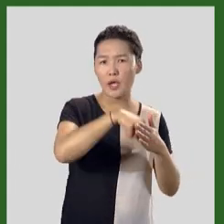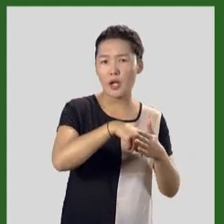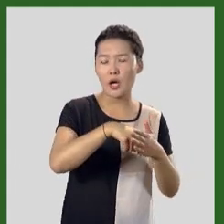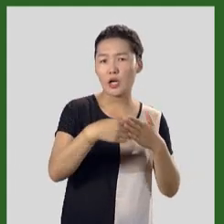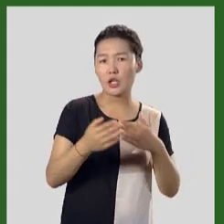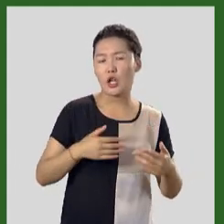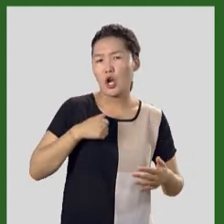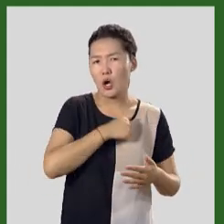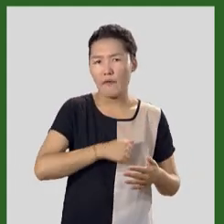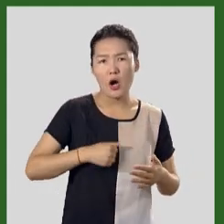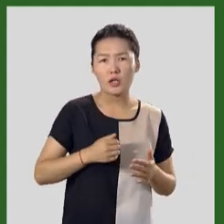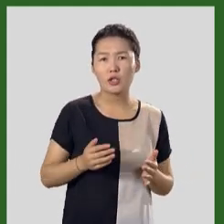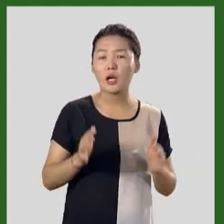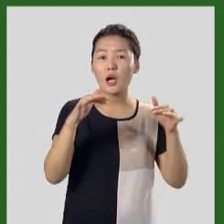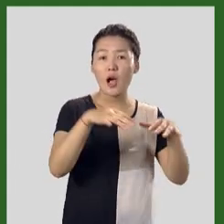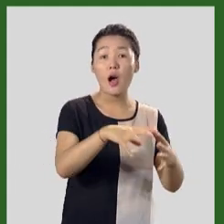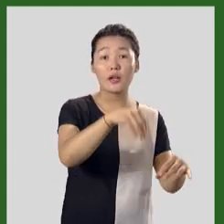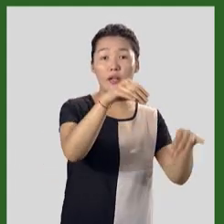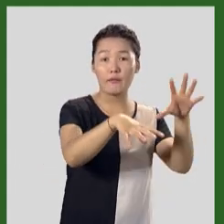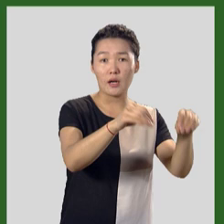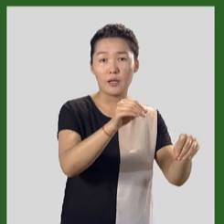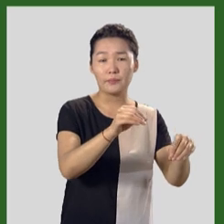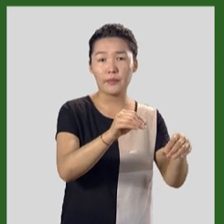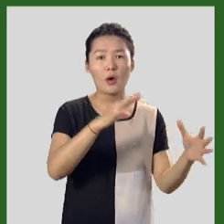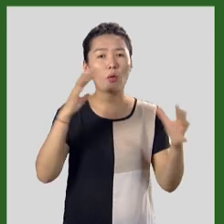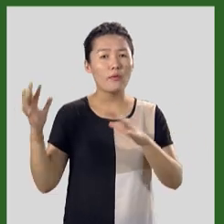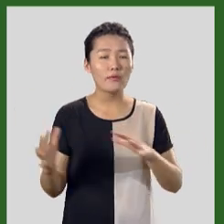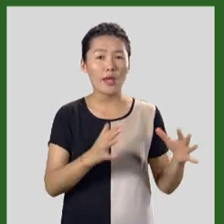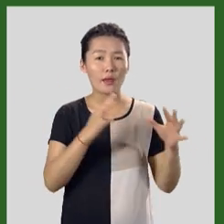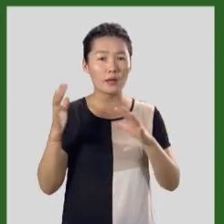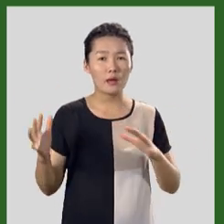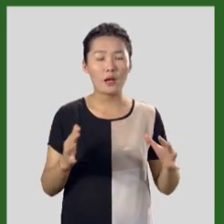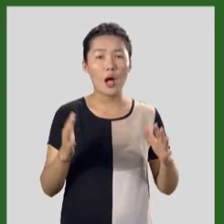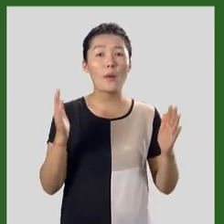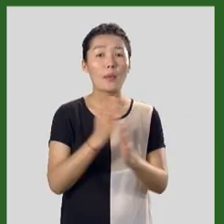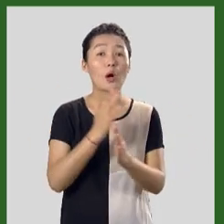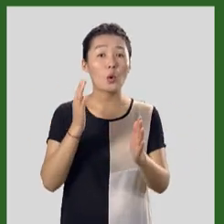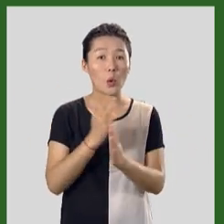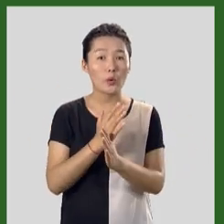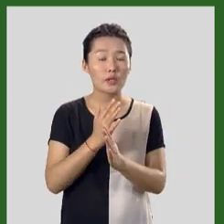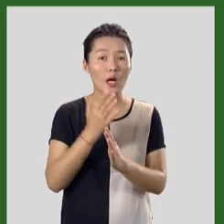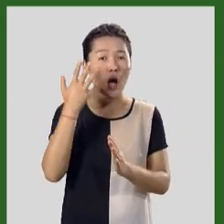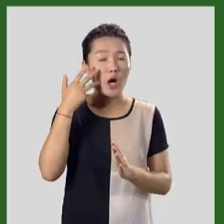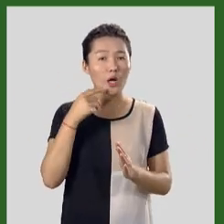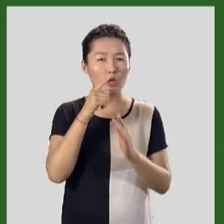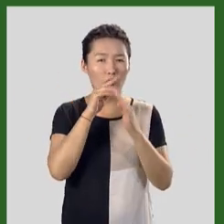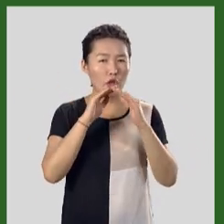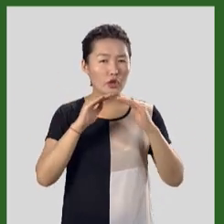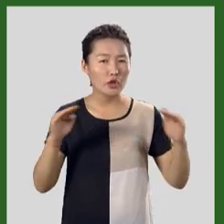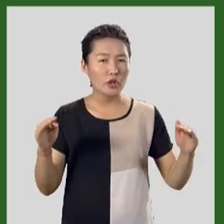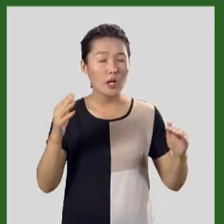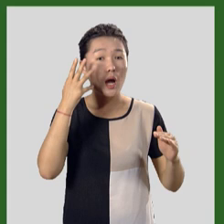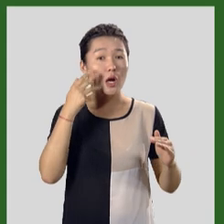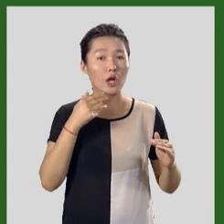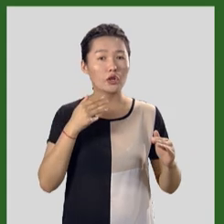коварных рифах, преобладающих ветрах, погоде, когда штиль, когда